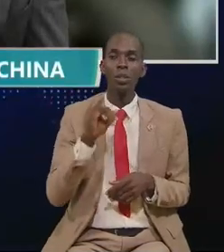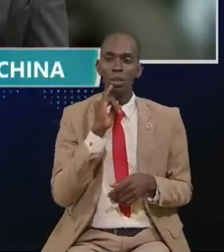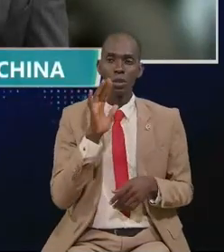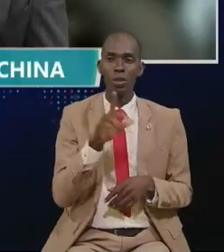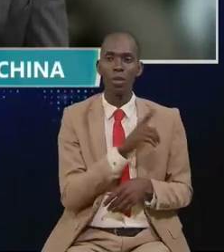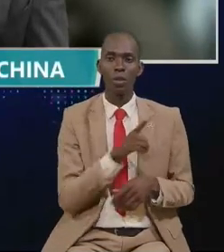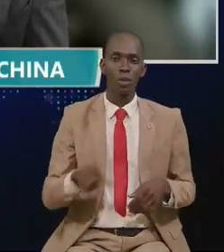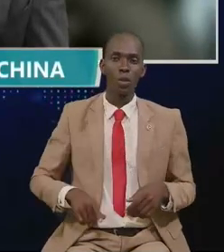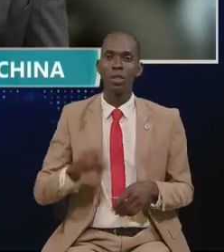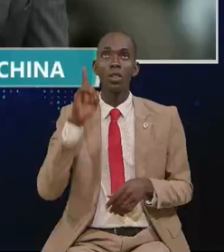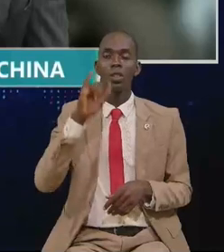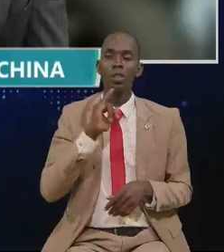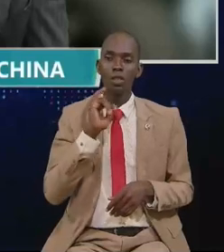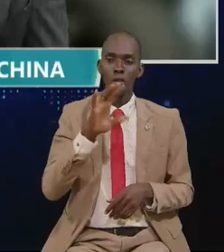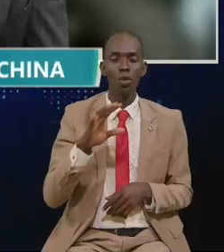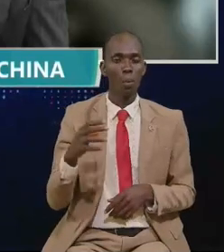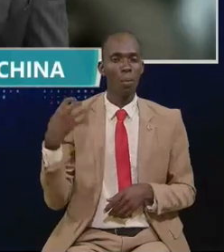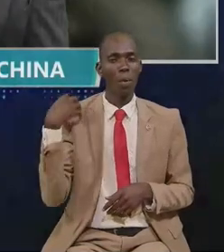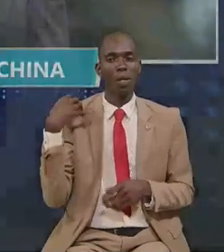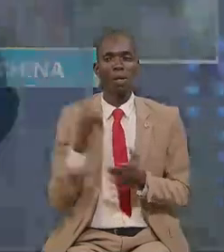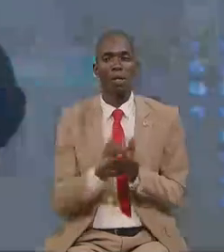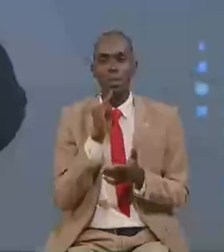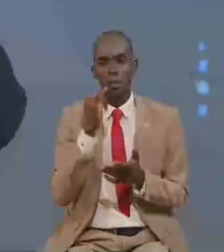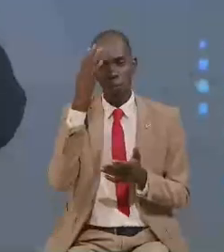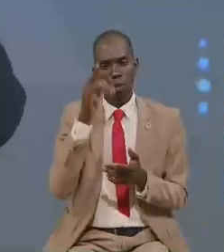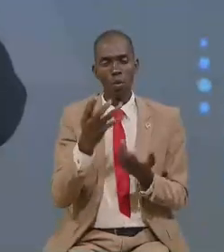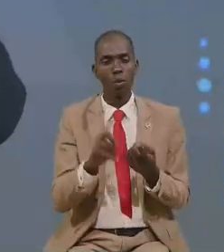Seigneur, il est ton Maître. C'est quoi tu dois venir avec lui?